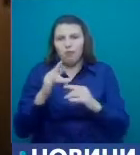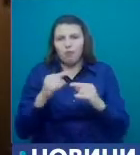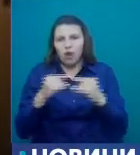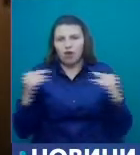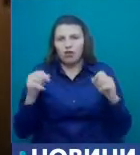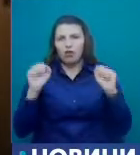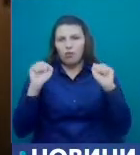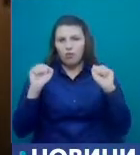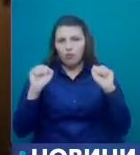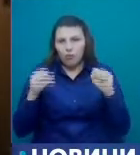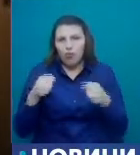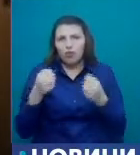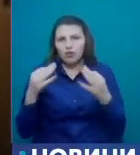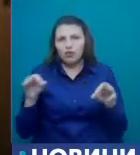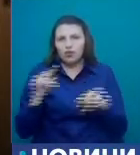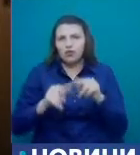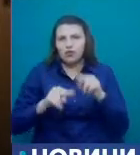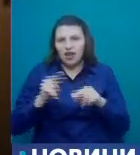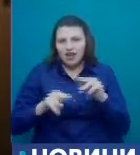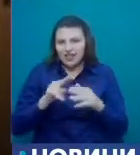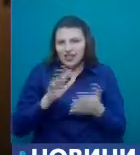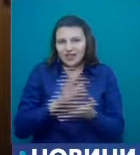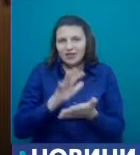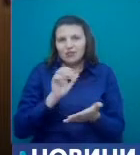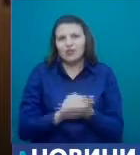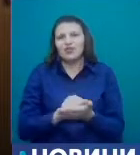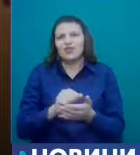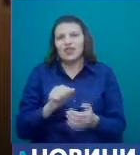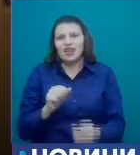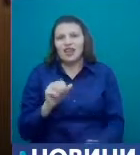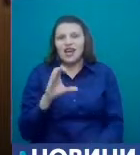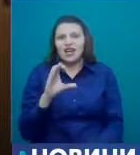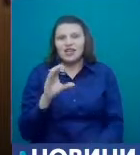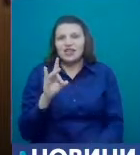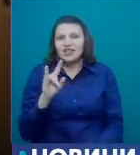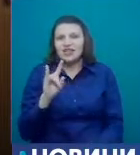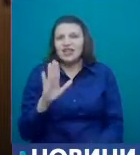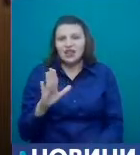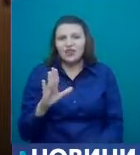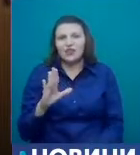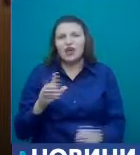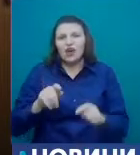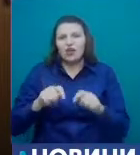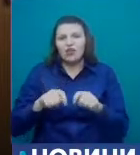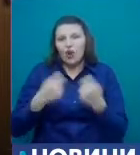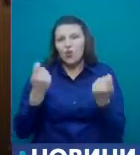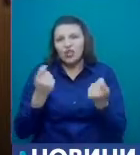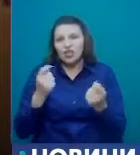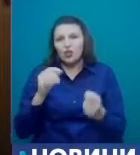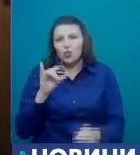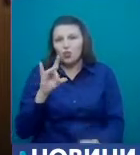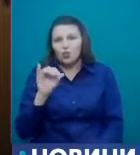зіпсувати настрій, зірвати урок, але зриви уроки були не злі, а так, ну